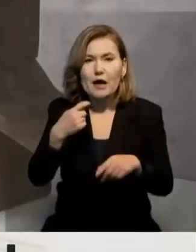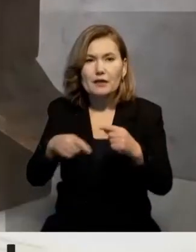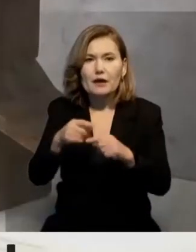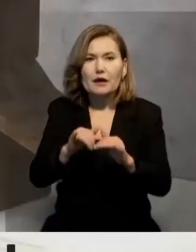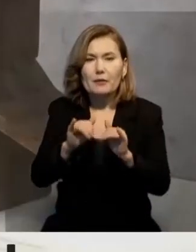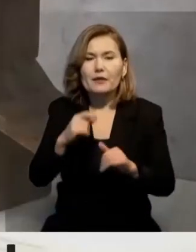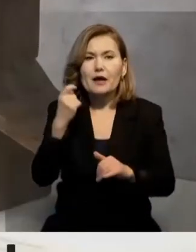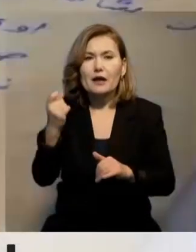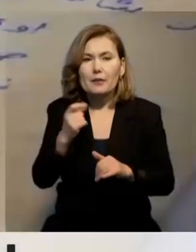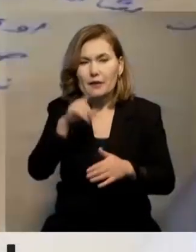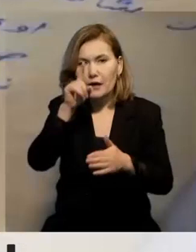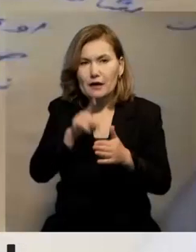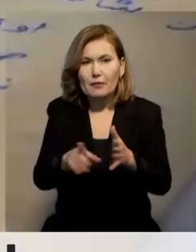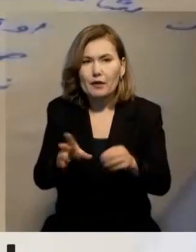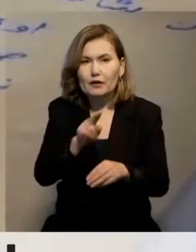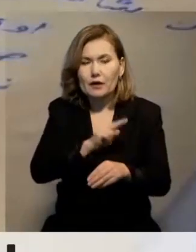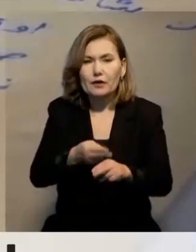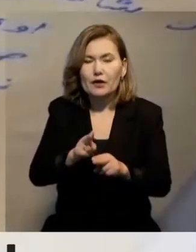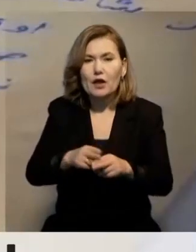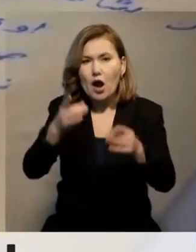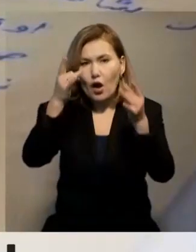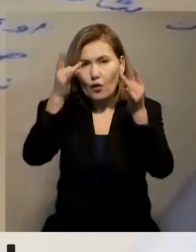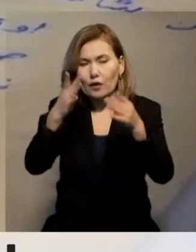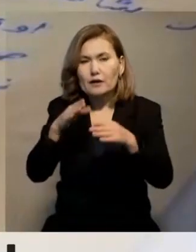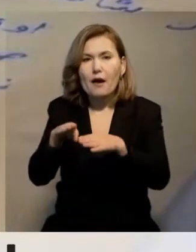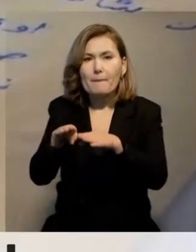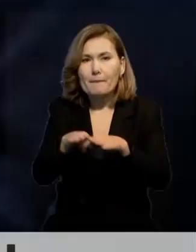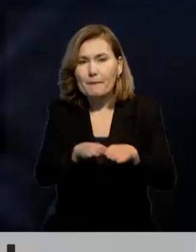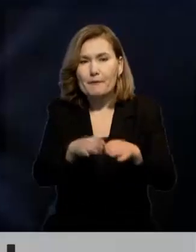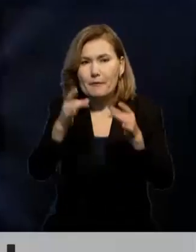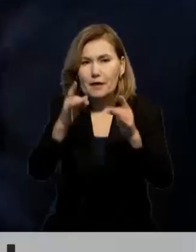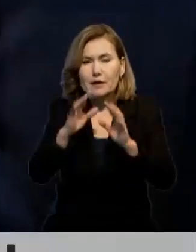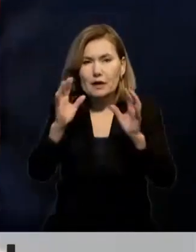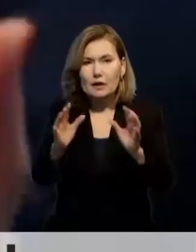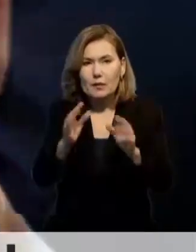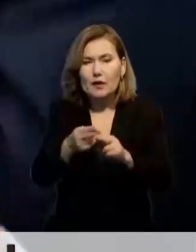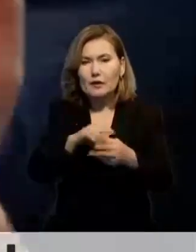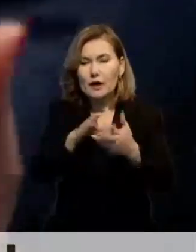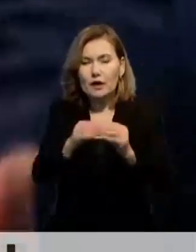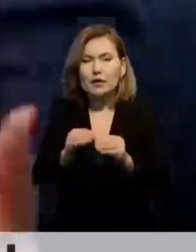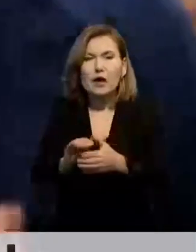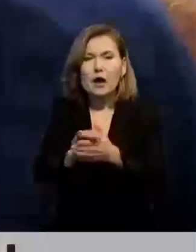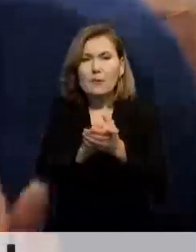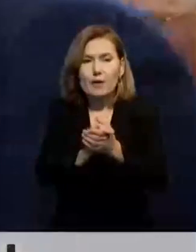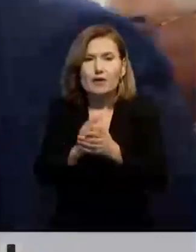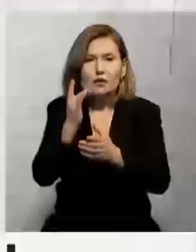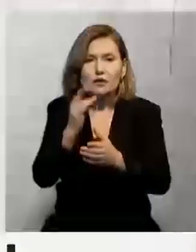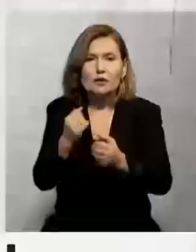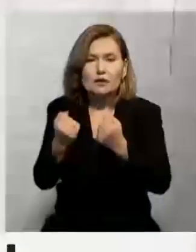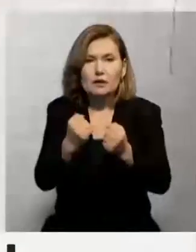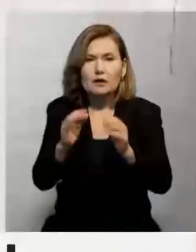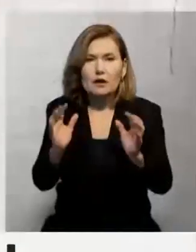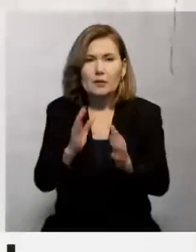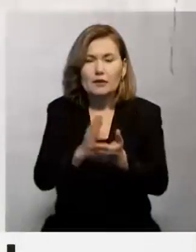сауда-саттық пен экономикада сенімді серіктестігін, ал ортақ мәдени мұраны сақтау түркі жұртының татулығын нығайту бағытында берік достығын сақтап